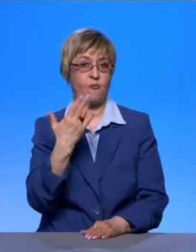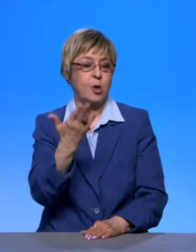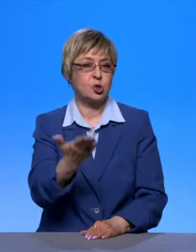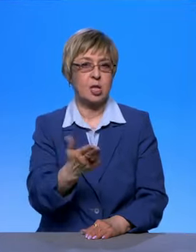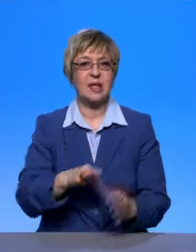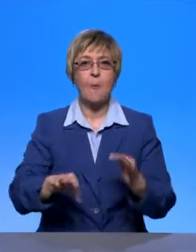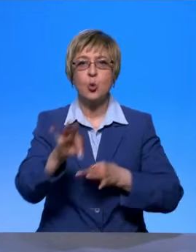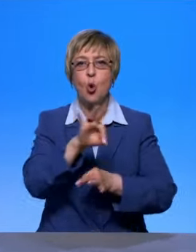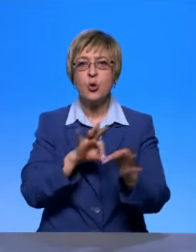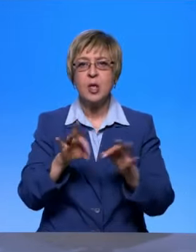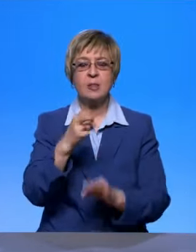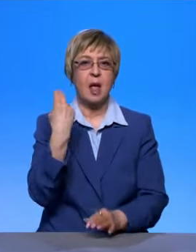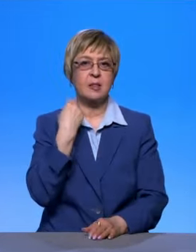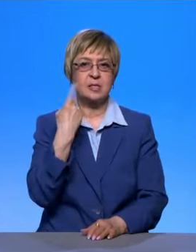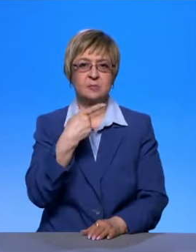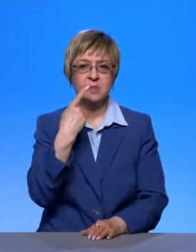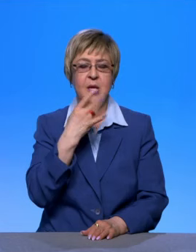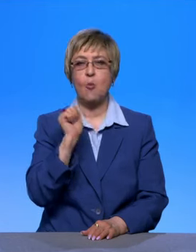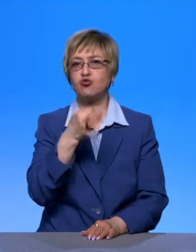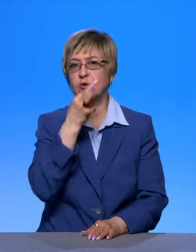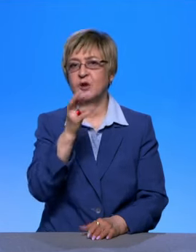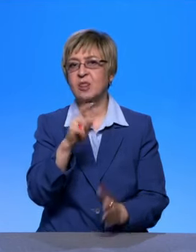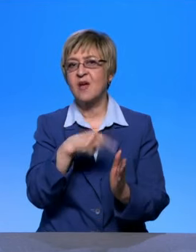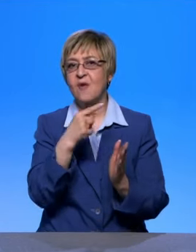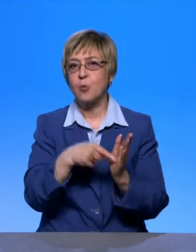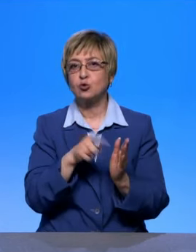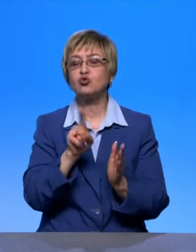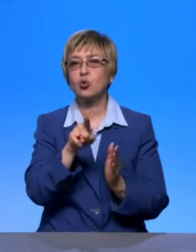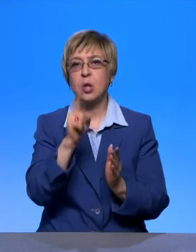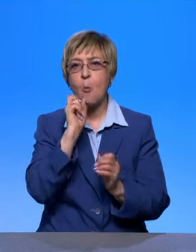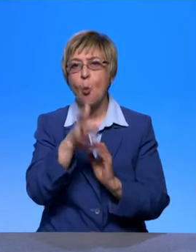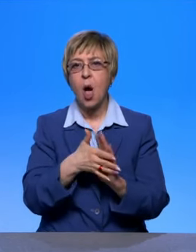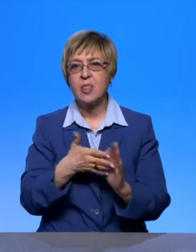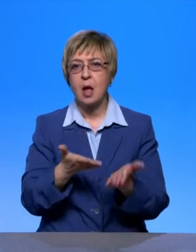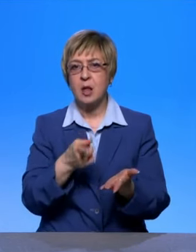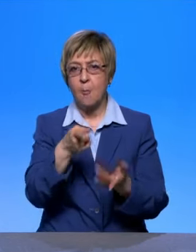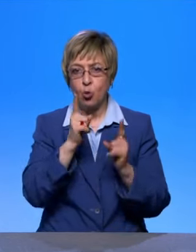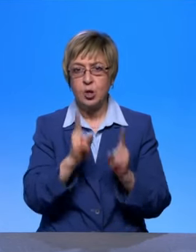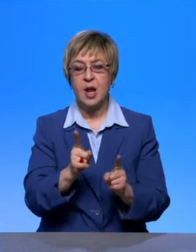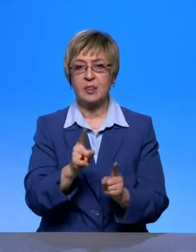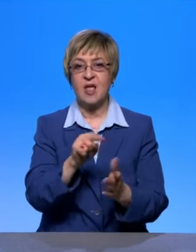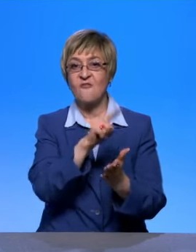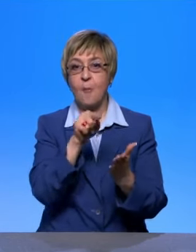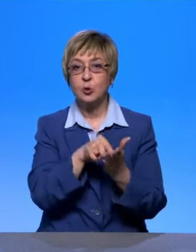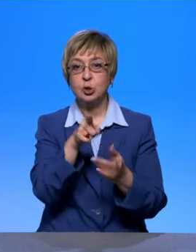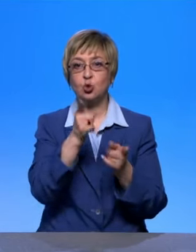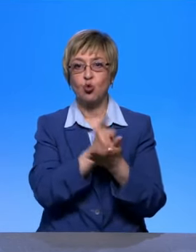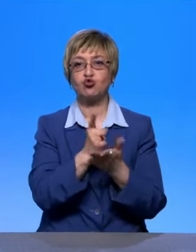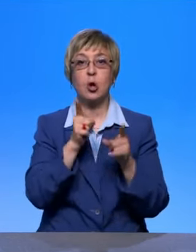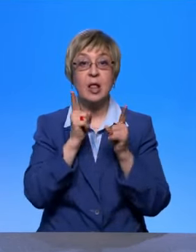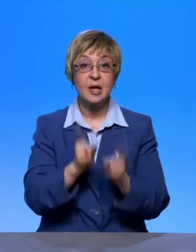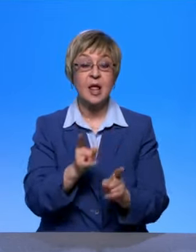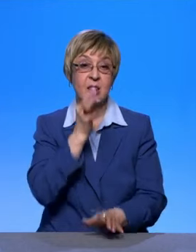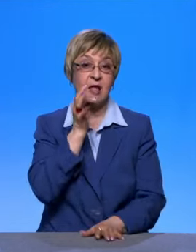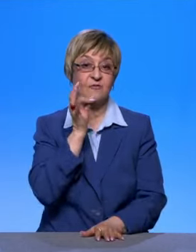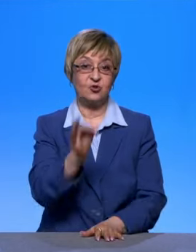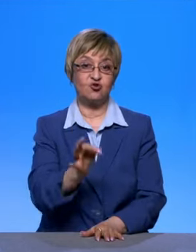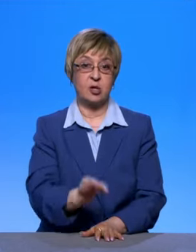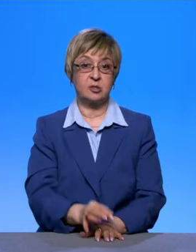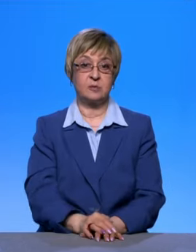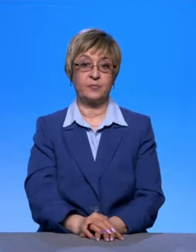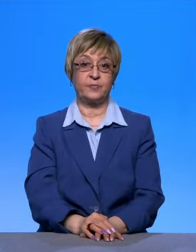английском, отвечай на вопросы. Что ты там угадаешь? Тебе конкретно задают, да, вопросы, и ты конкретно отвечаешь. Да,